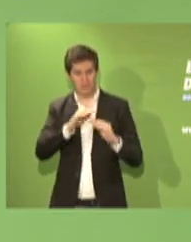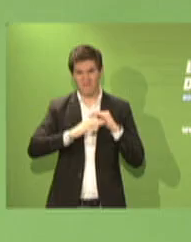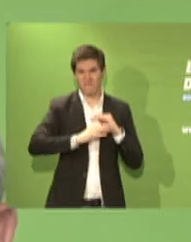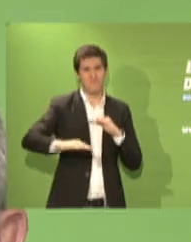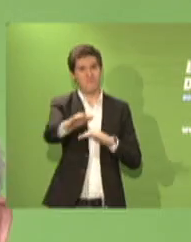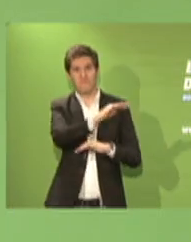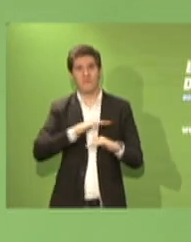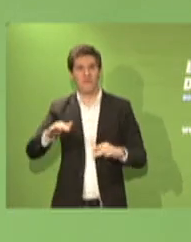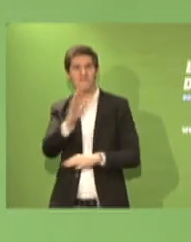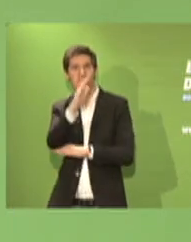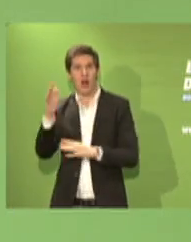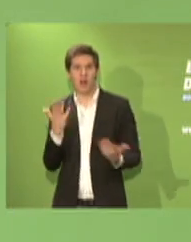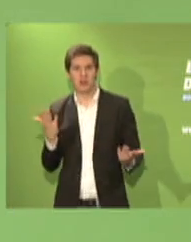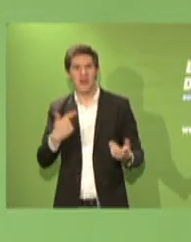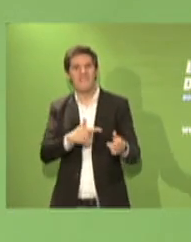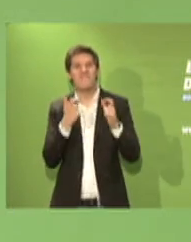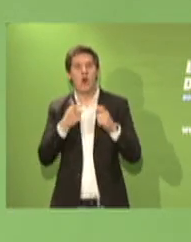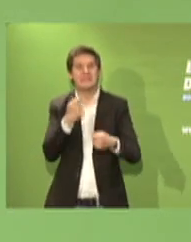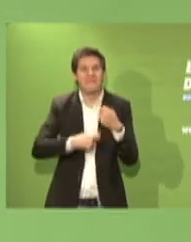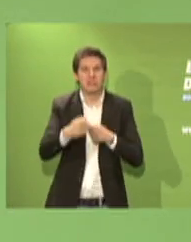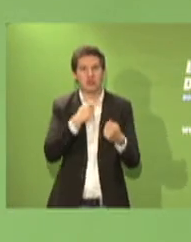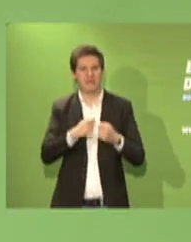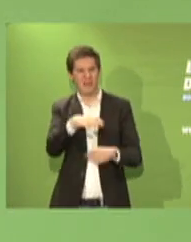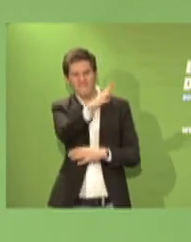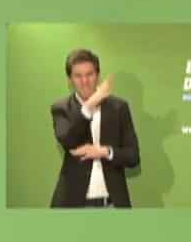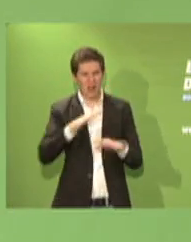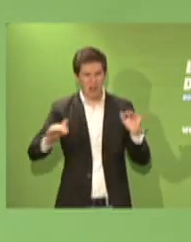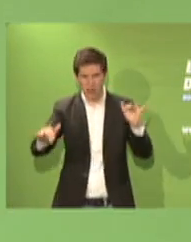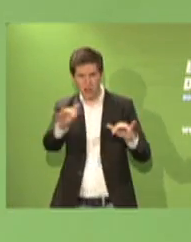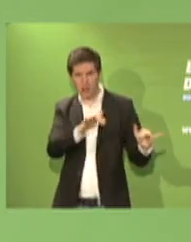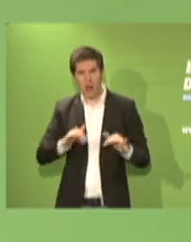Wälder in Nordrhein-Westfalen und die Forstwirtschaft insgesamt